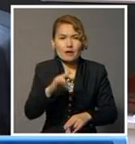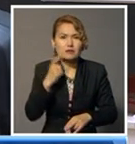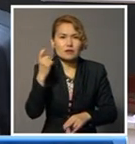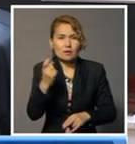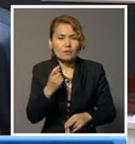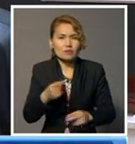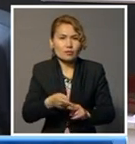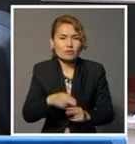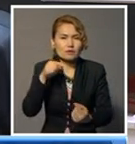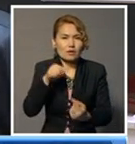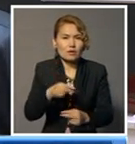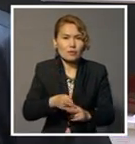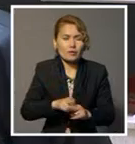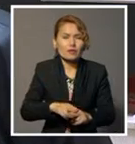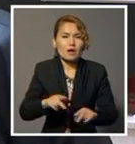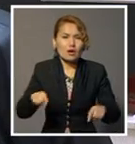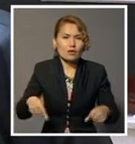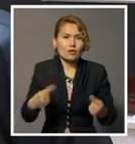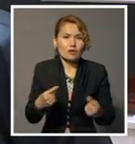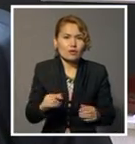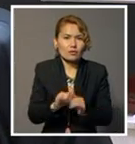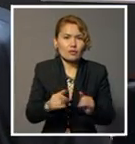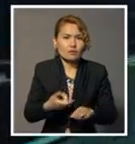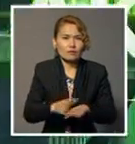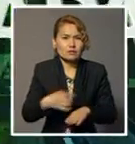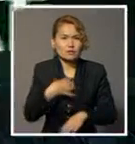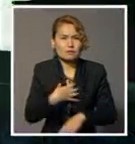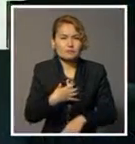да алға сүйрейді. Рухани жаңғырудың түпкі мәнісі осы.